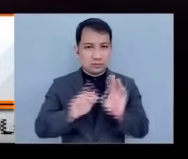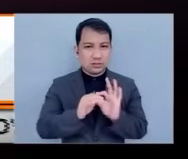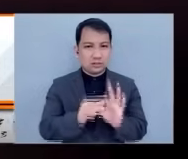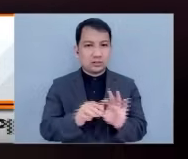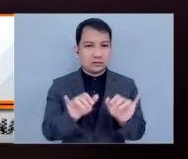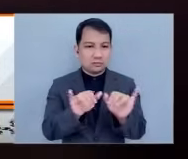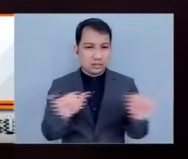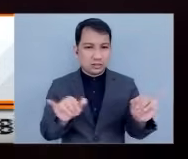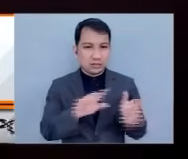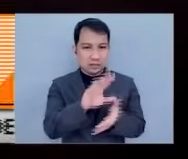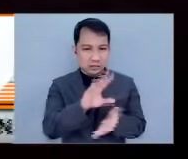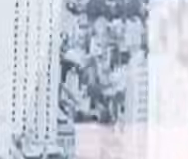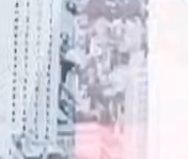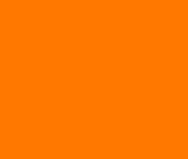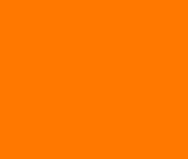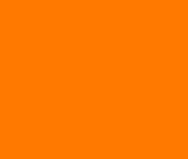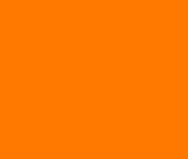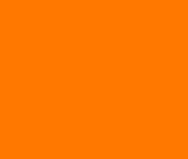Swift.